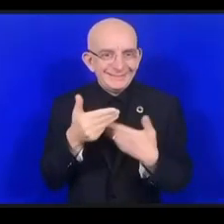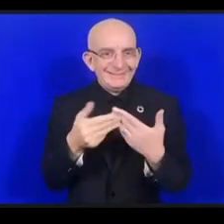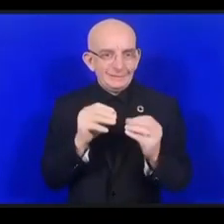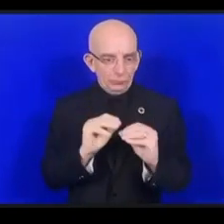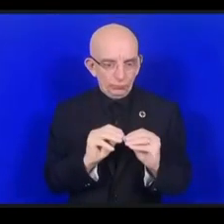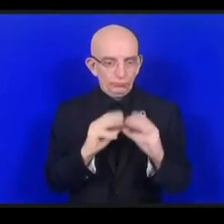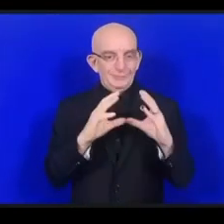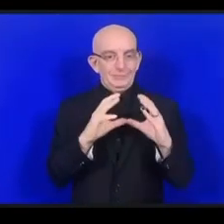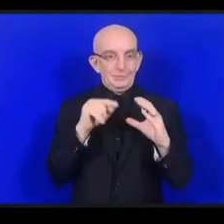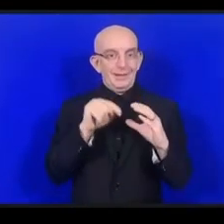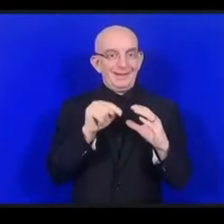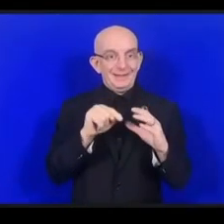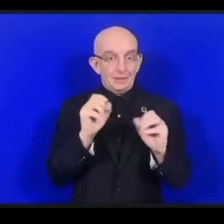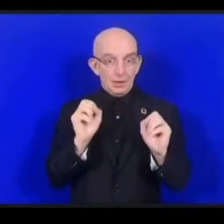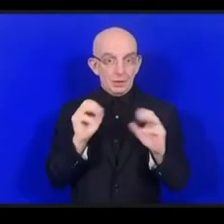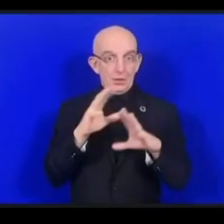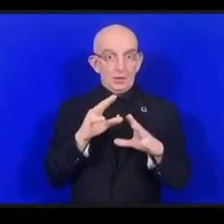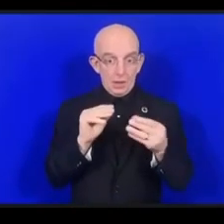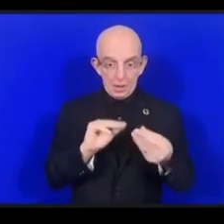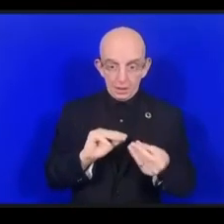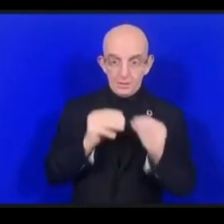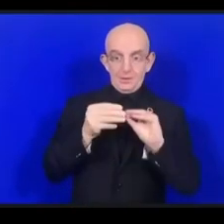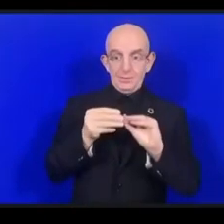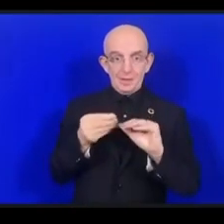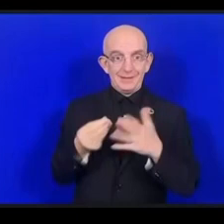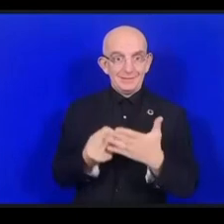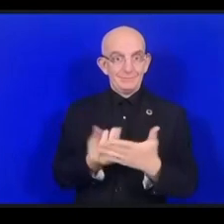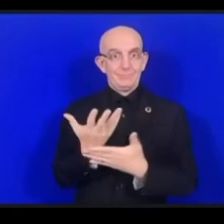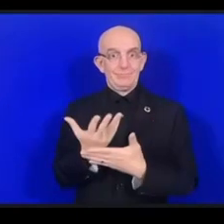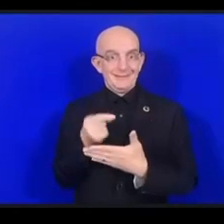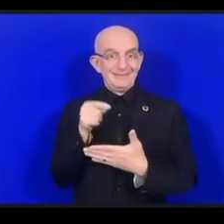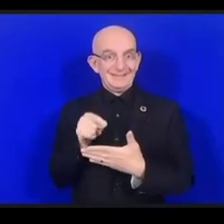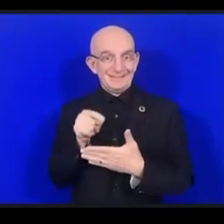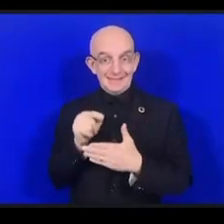度。下面再讲讲就是